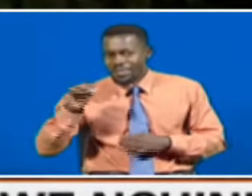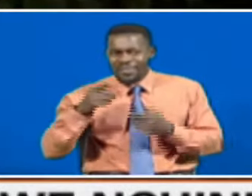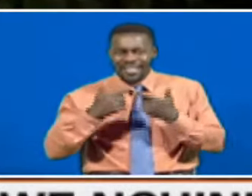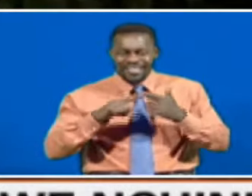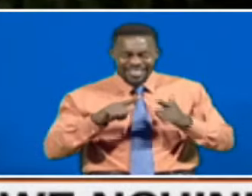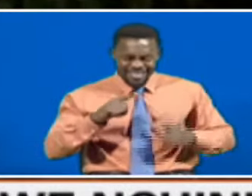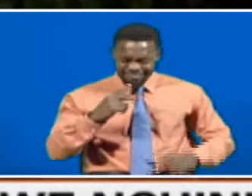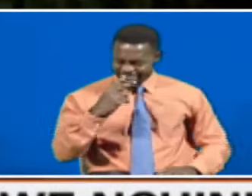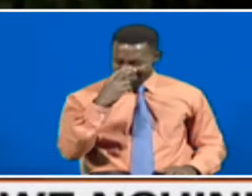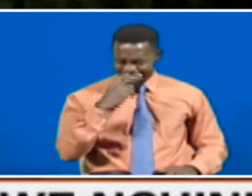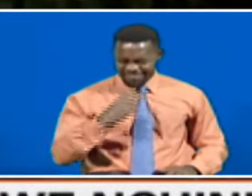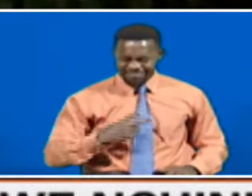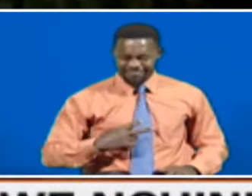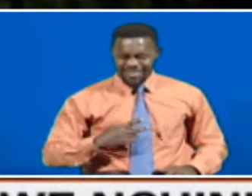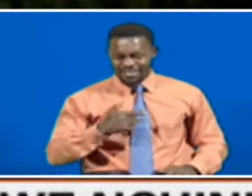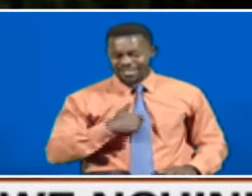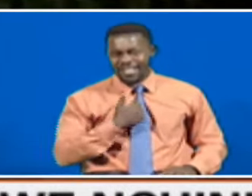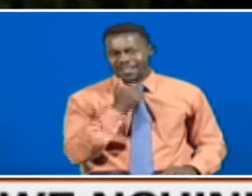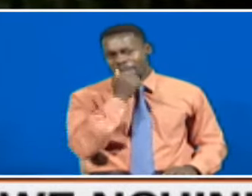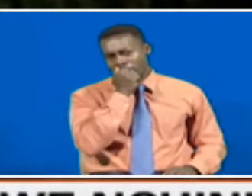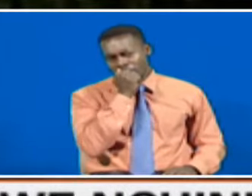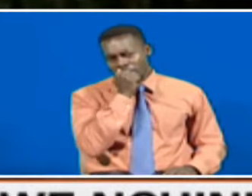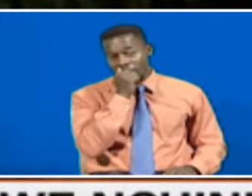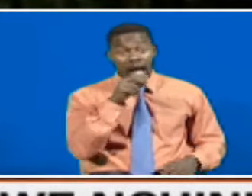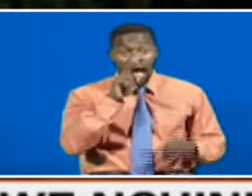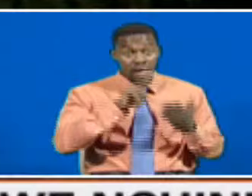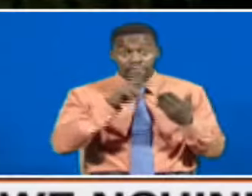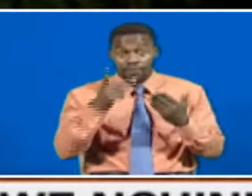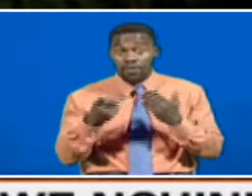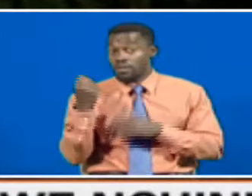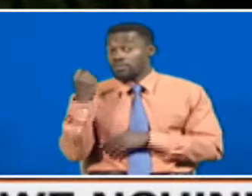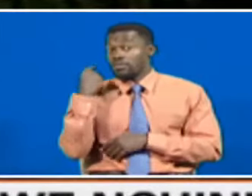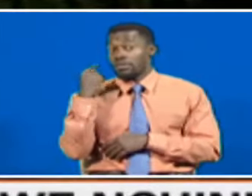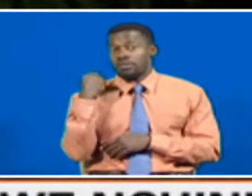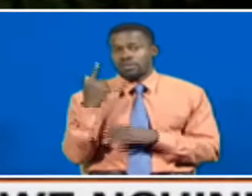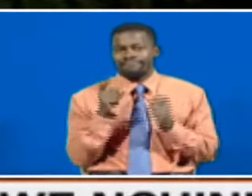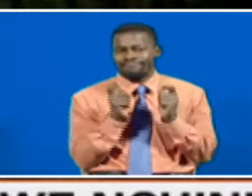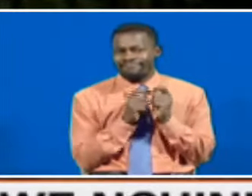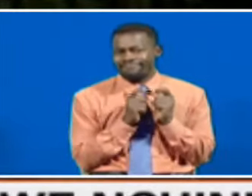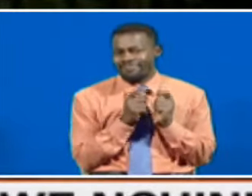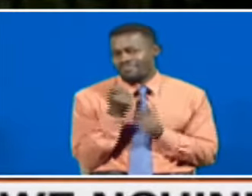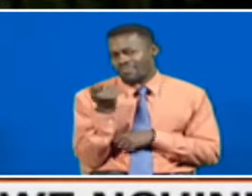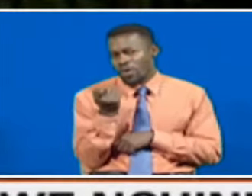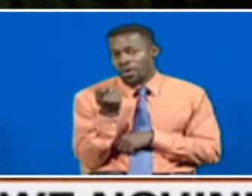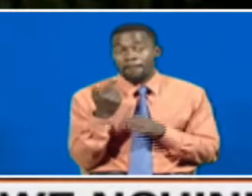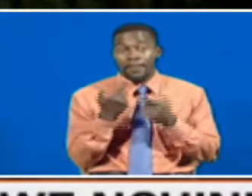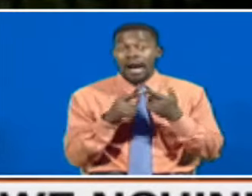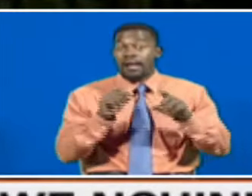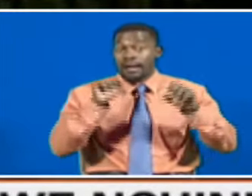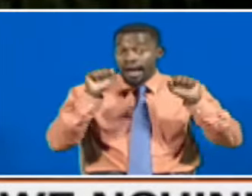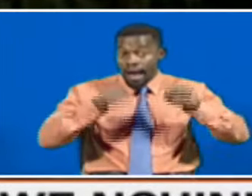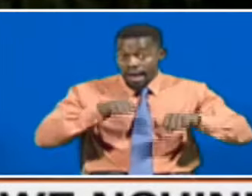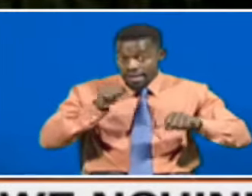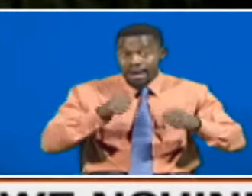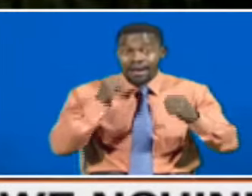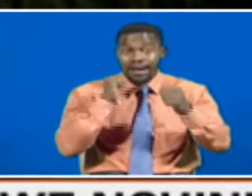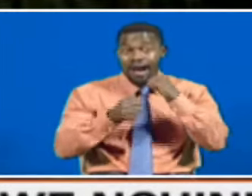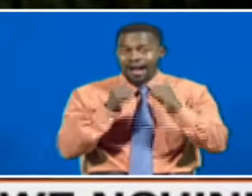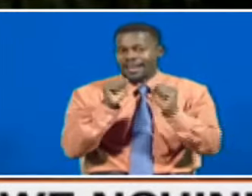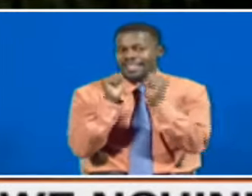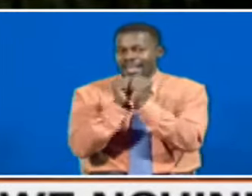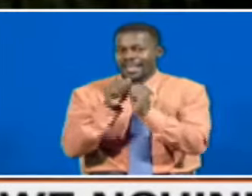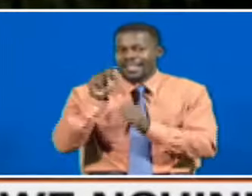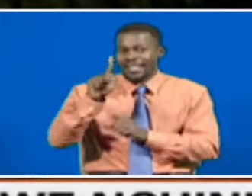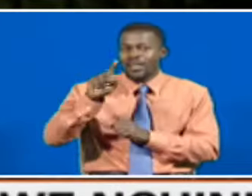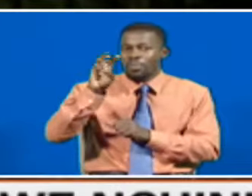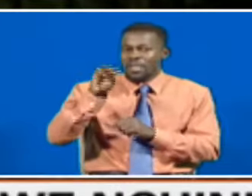nikijiandalia nikaanguka nikapata maumizi, lakini mimi naweza kukimbia kilomita 10 1 hour